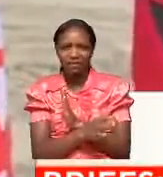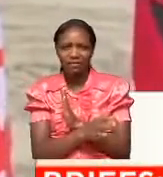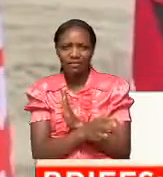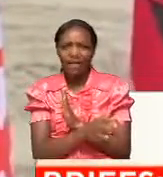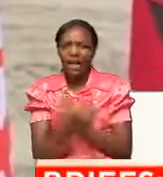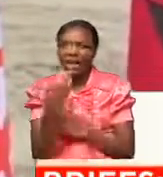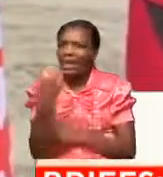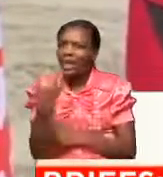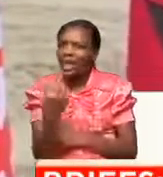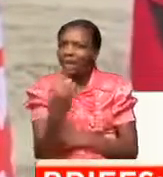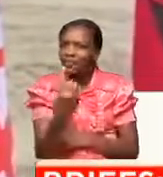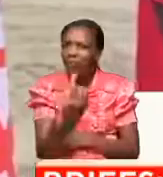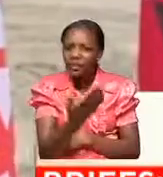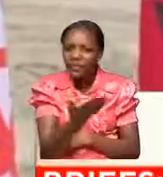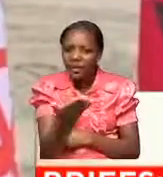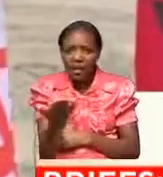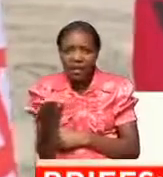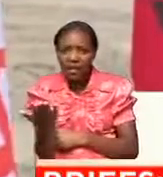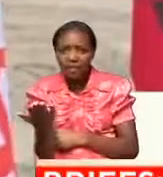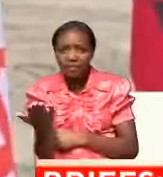Kila mmoja atakuwa masulia.